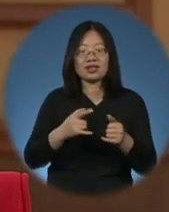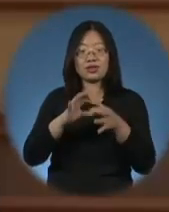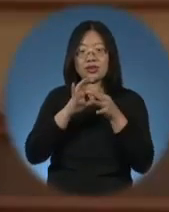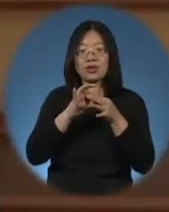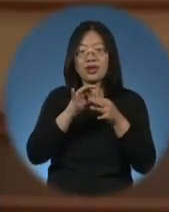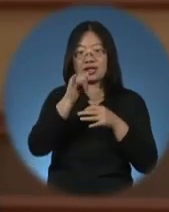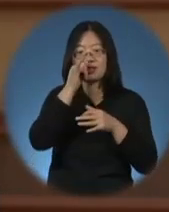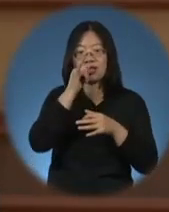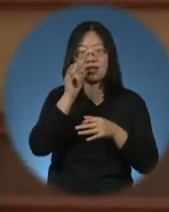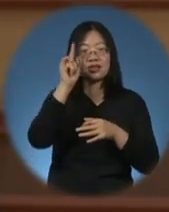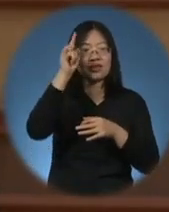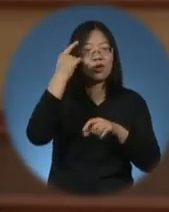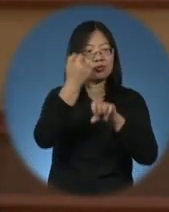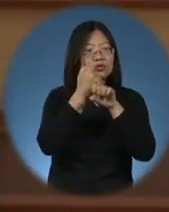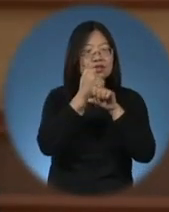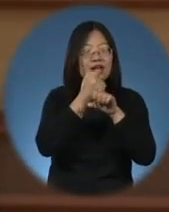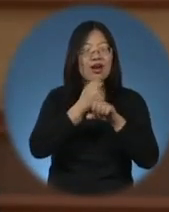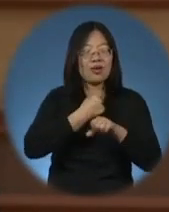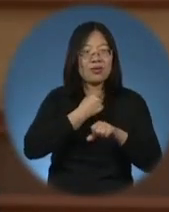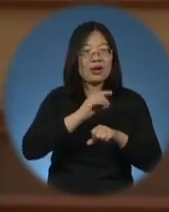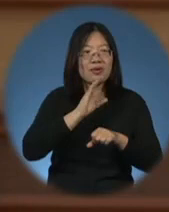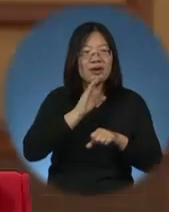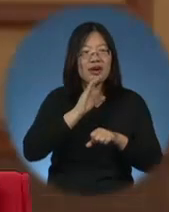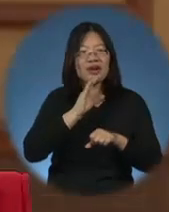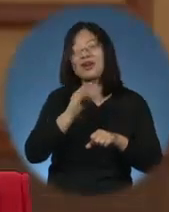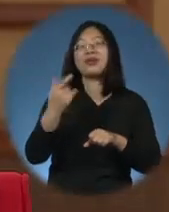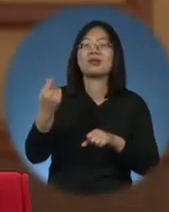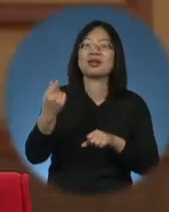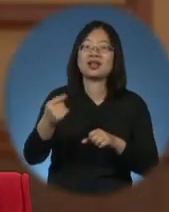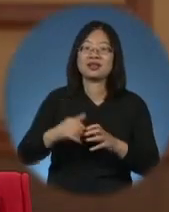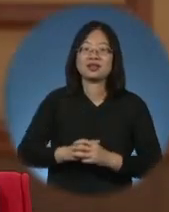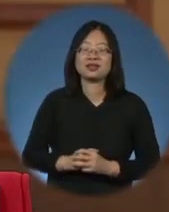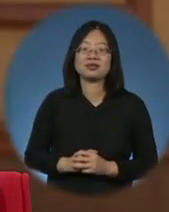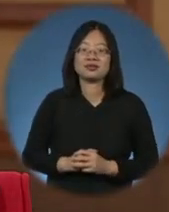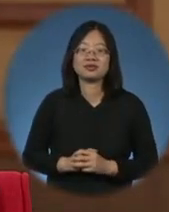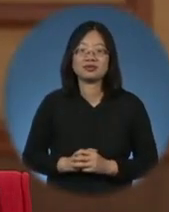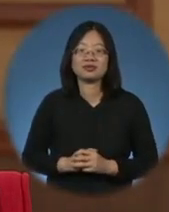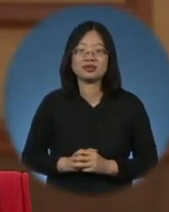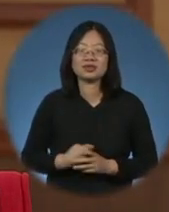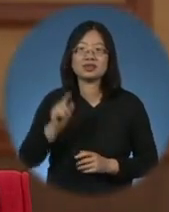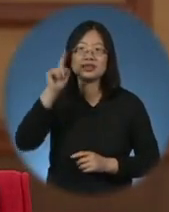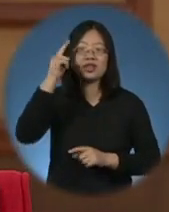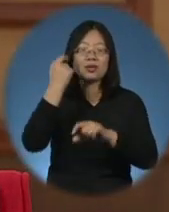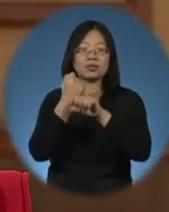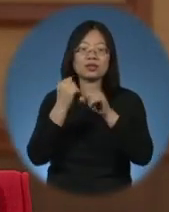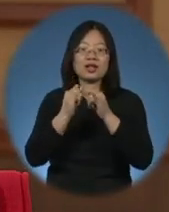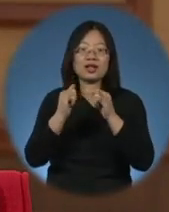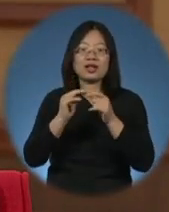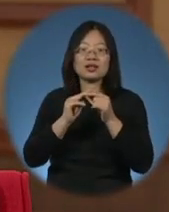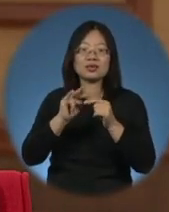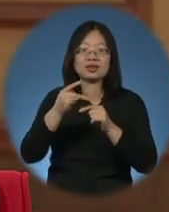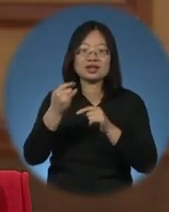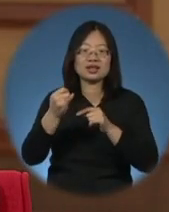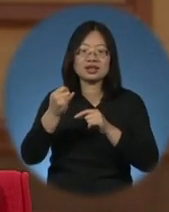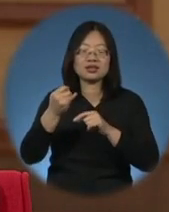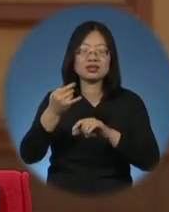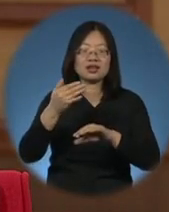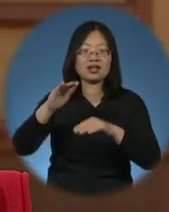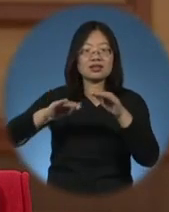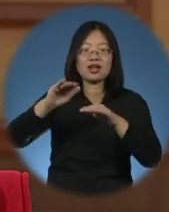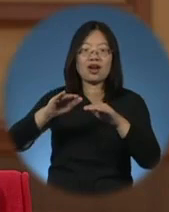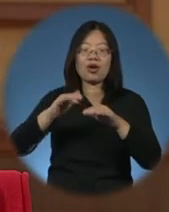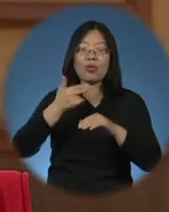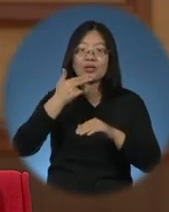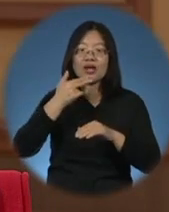영향을 미쳤고요. 천문학 하고 싶었군요, 처음에. 맞습니다. 처음에. 그러다가 천문학과 물리학이 큰 차이가